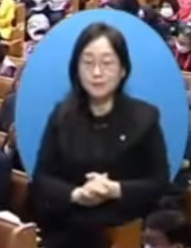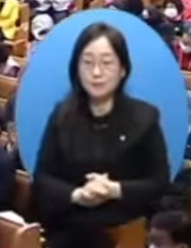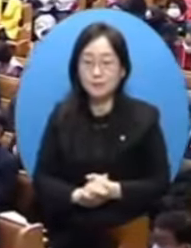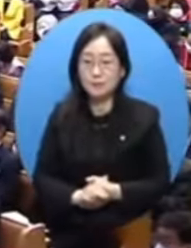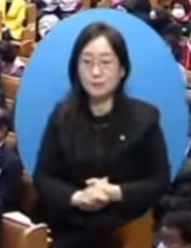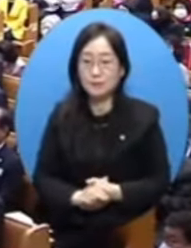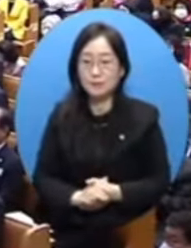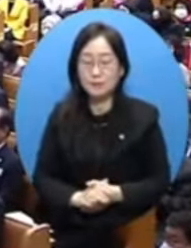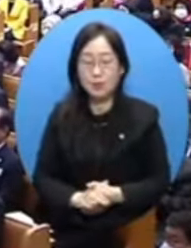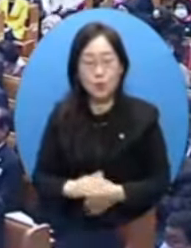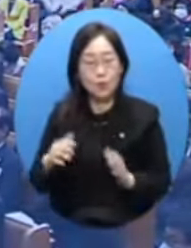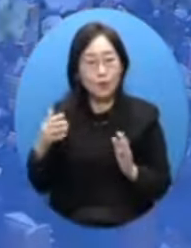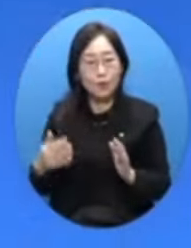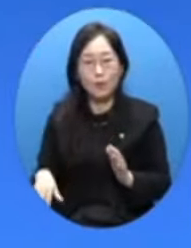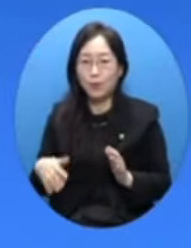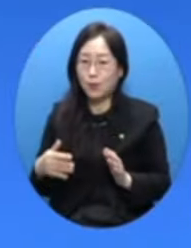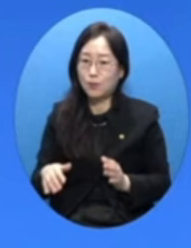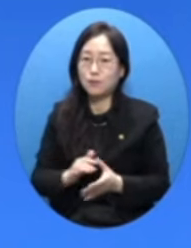야,